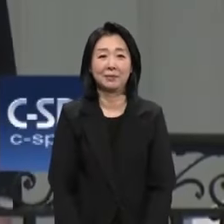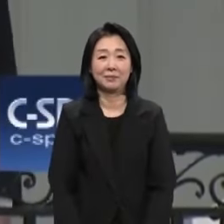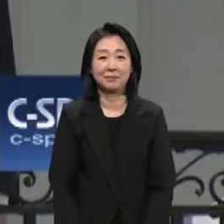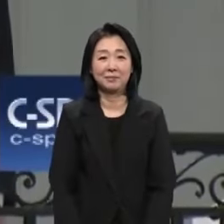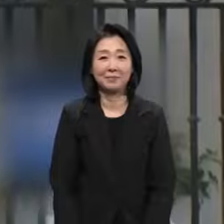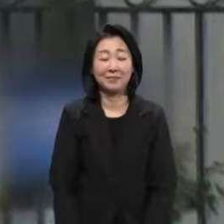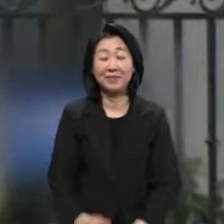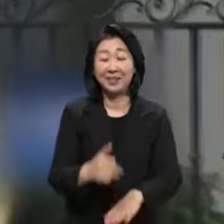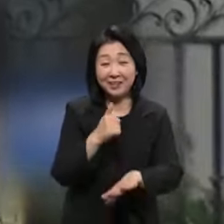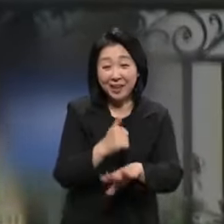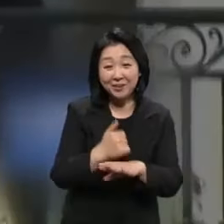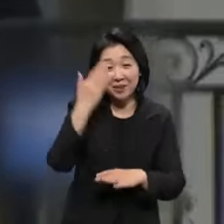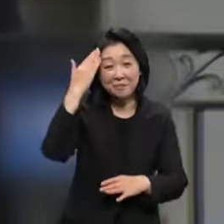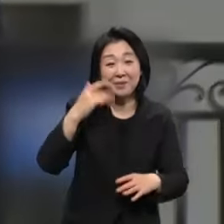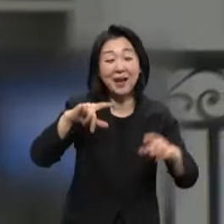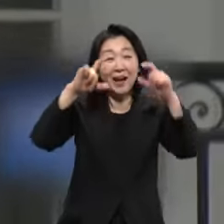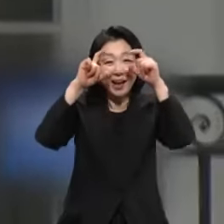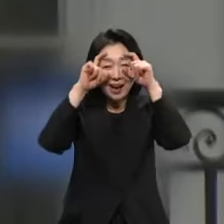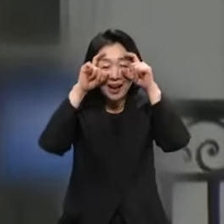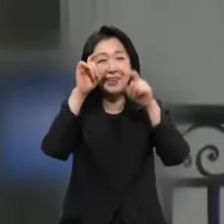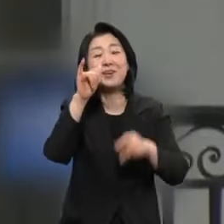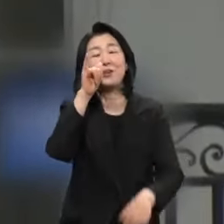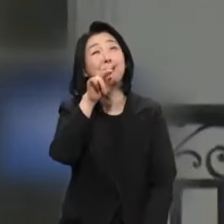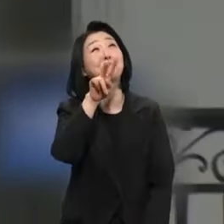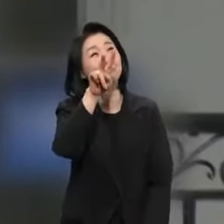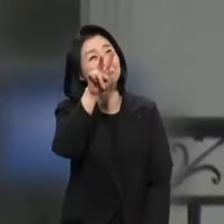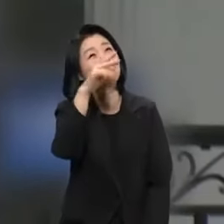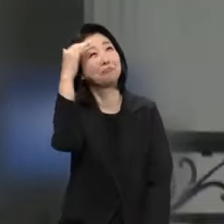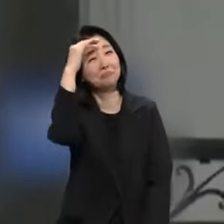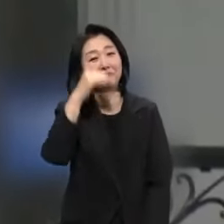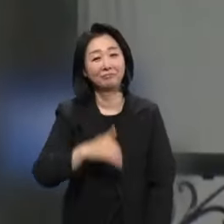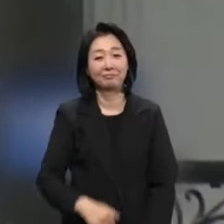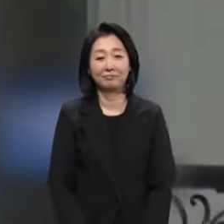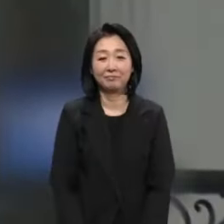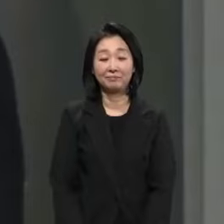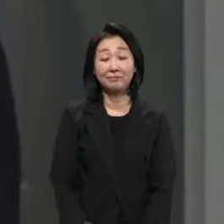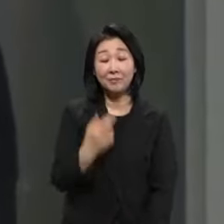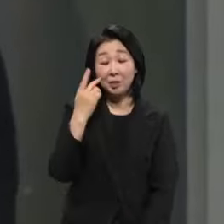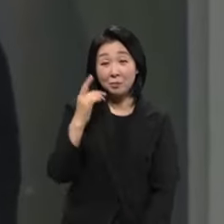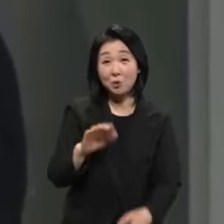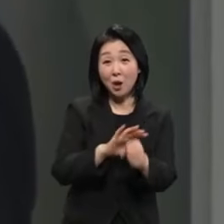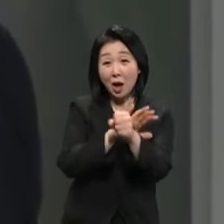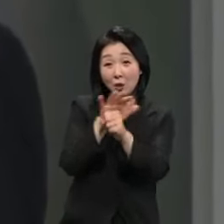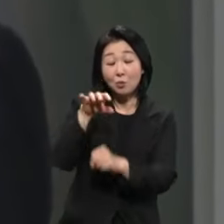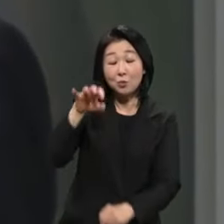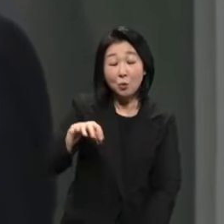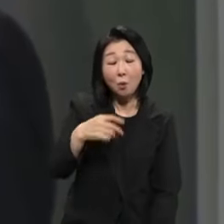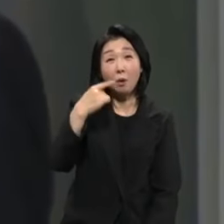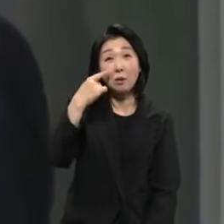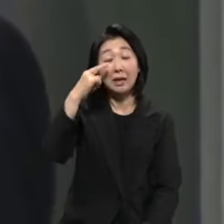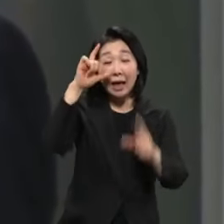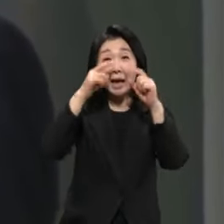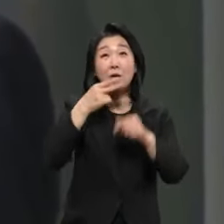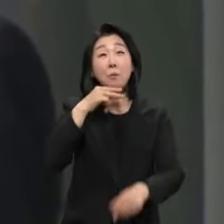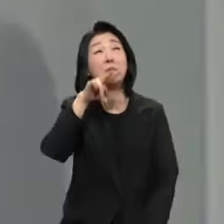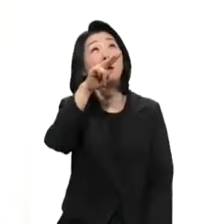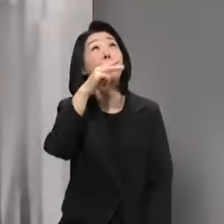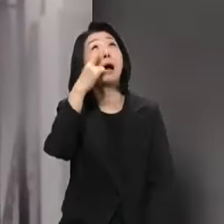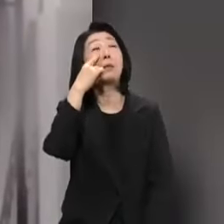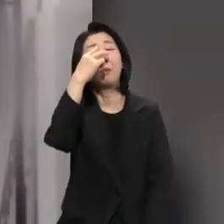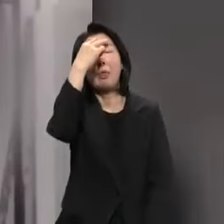물론 나중에는 필터가 씌워진 안경을 이렇게 착용하고 관람했는데요. 미국 항공우주국 개기일식을 맨눈으로 보면